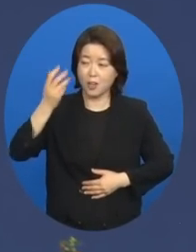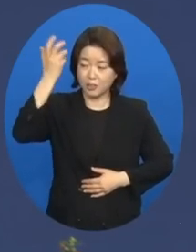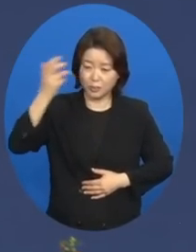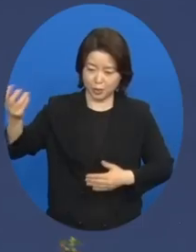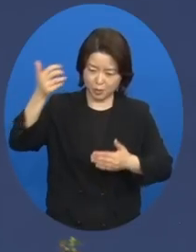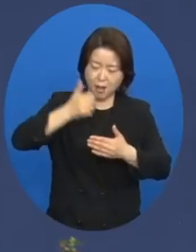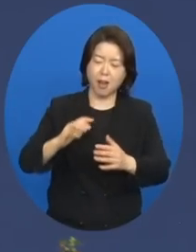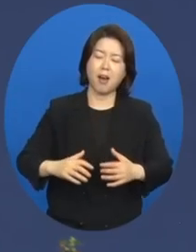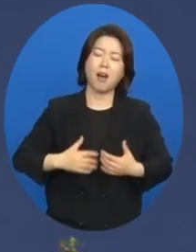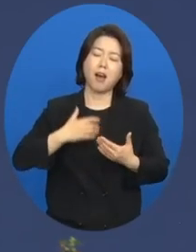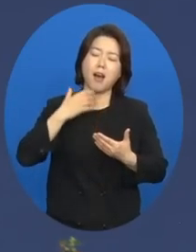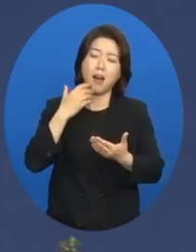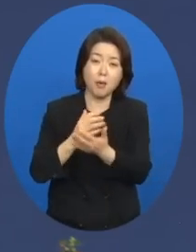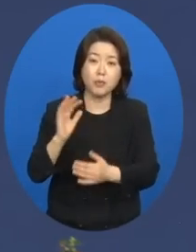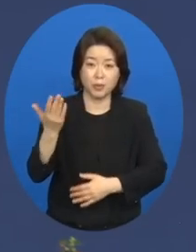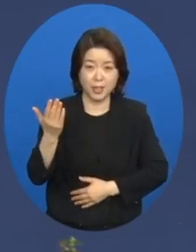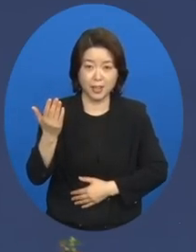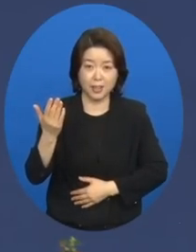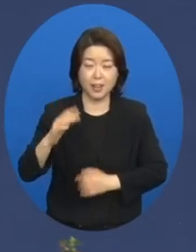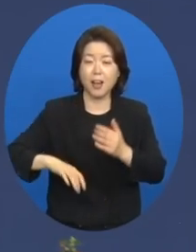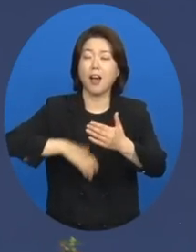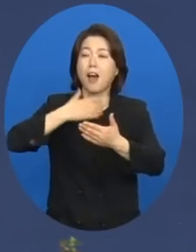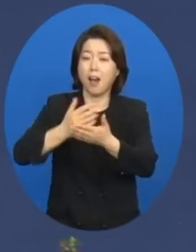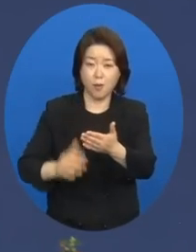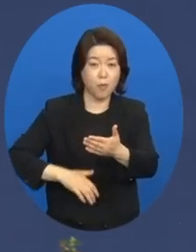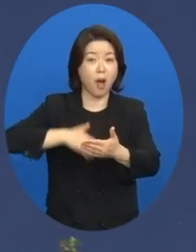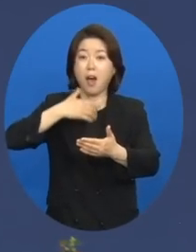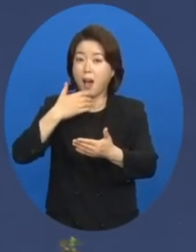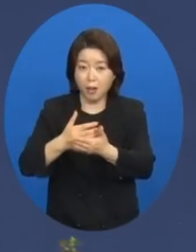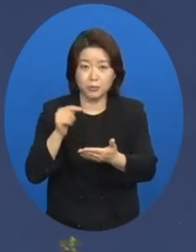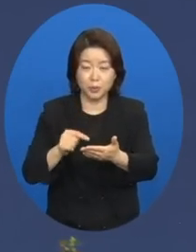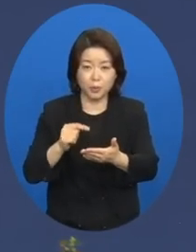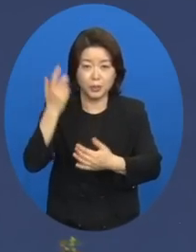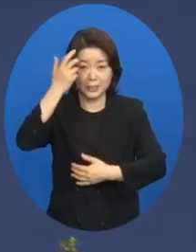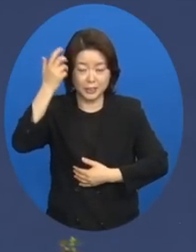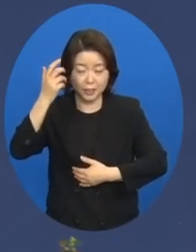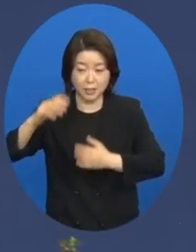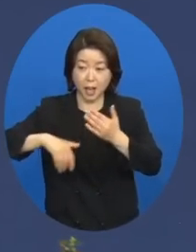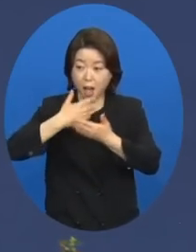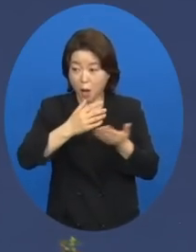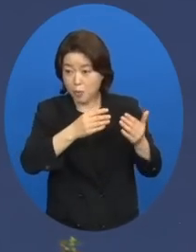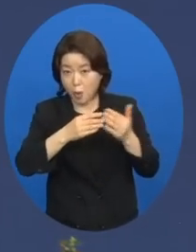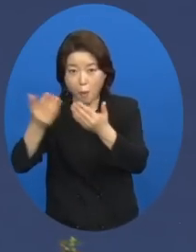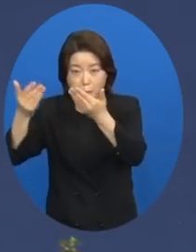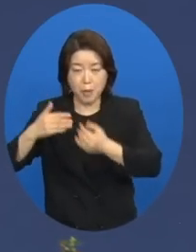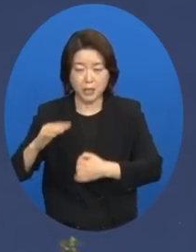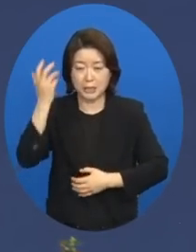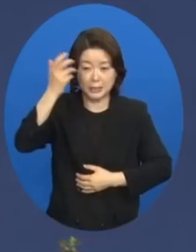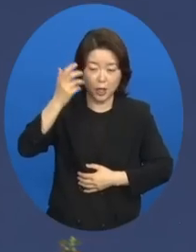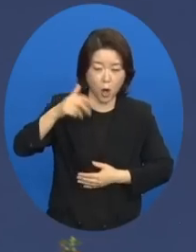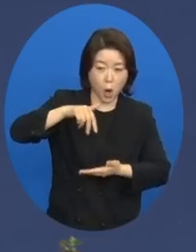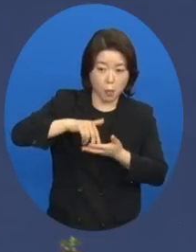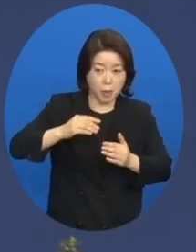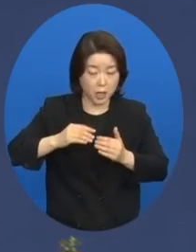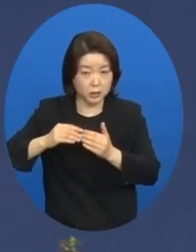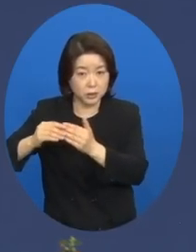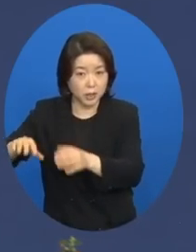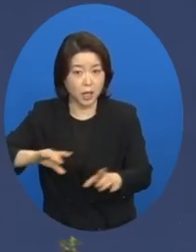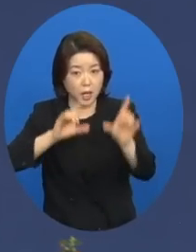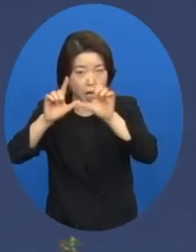늘 감동, 감화로, 감동, 성령의 감동으로 영의 감동을 받아서 영으로 살아가는 사람이